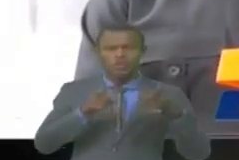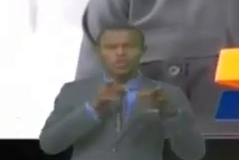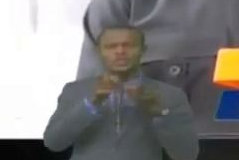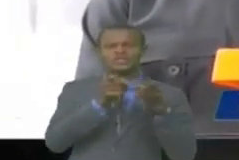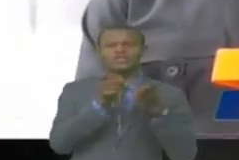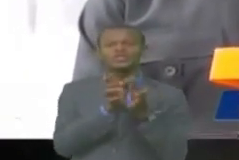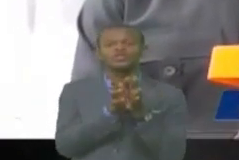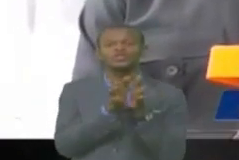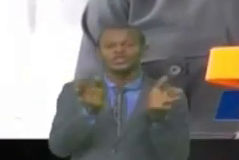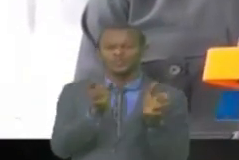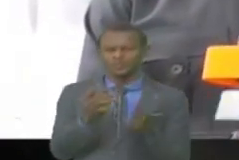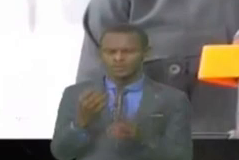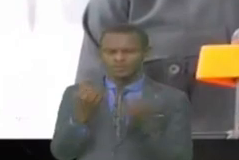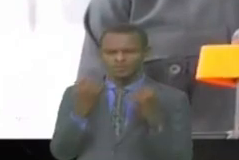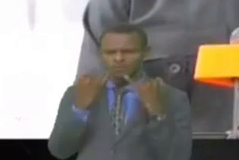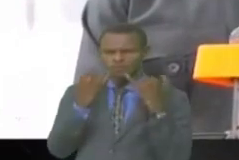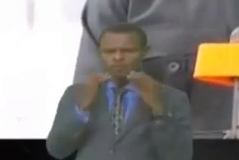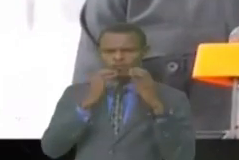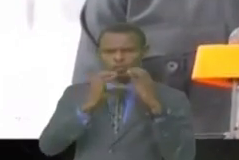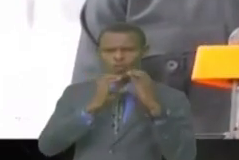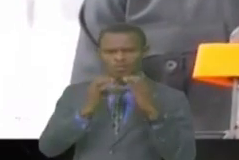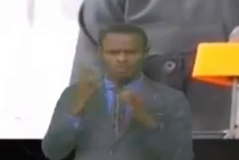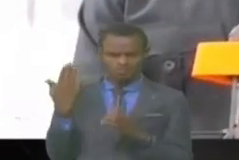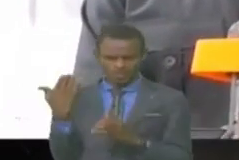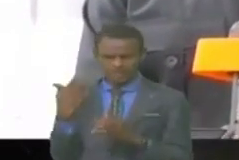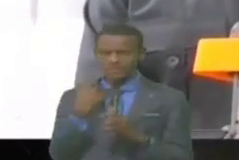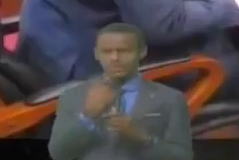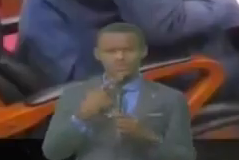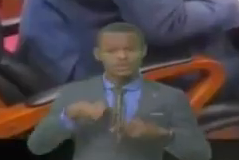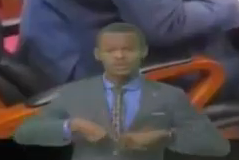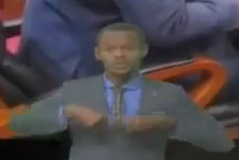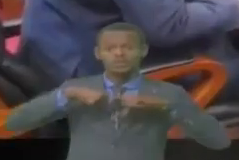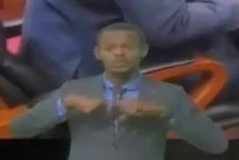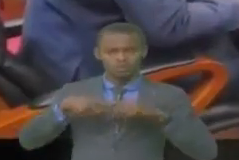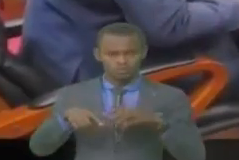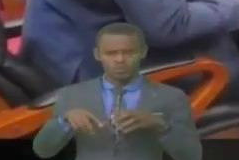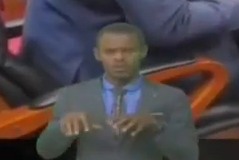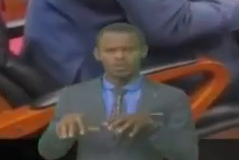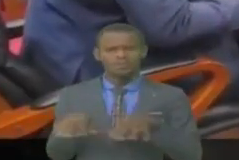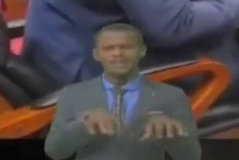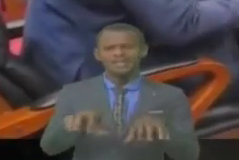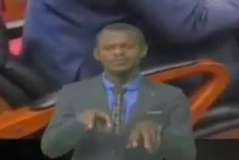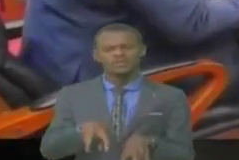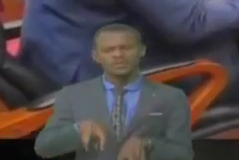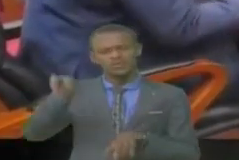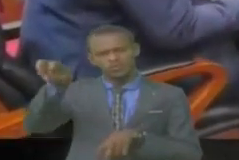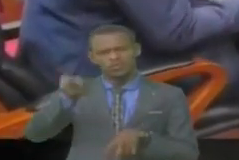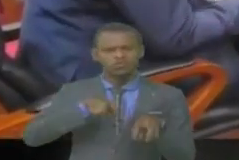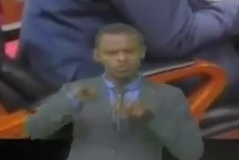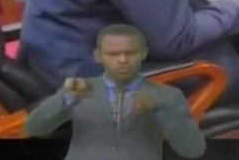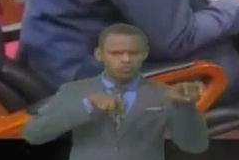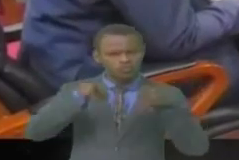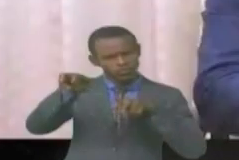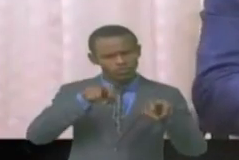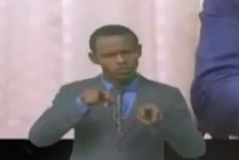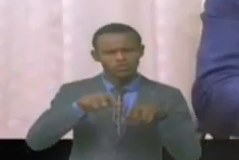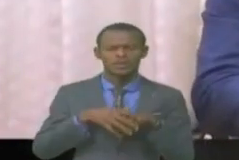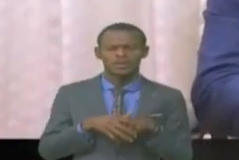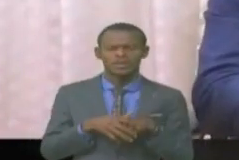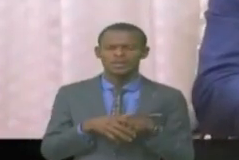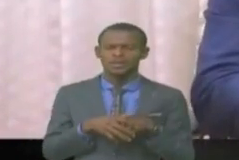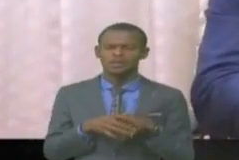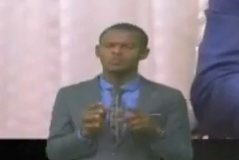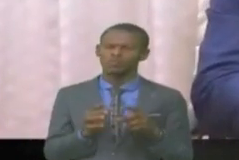de régulariser les contrôles au niveau des avions. Mais aussi, il y a la question de la relance de